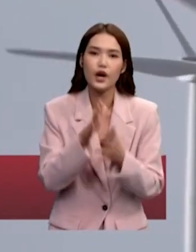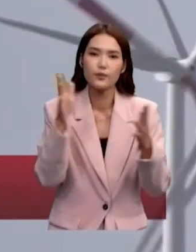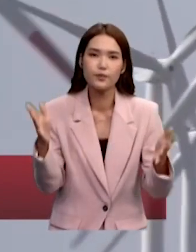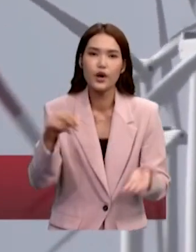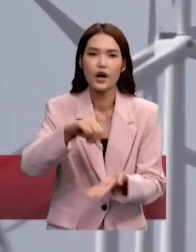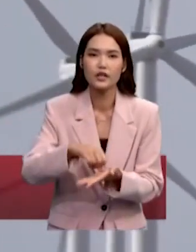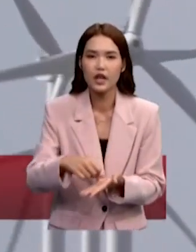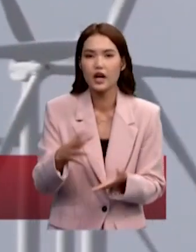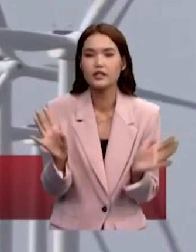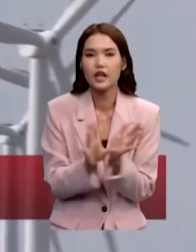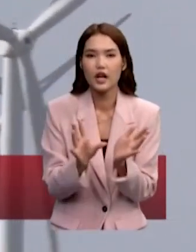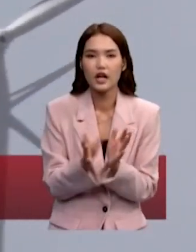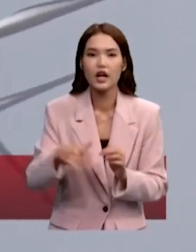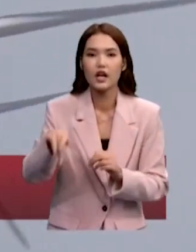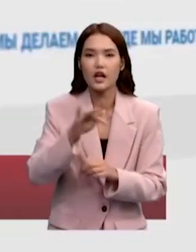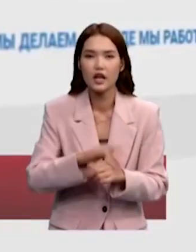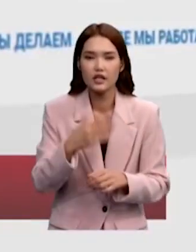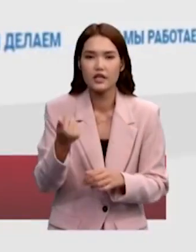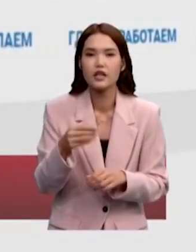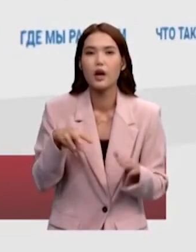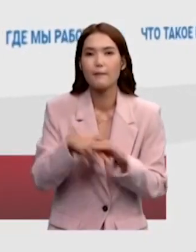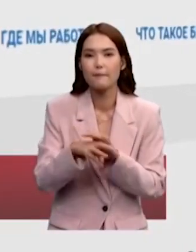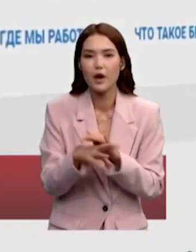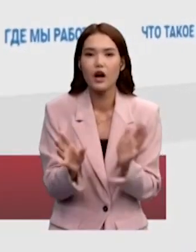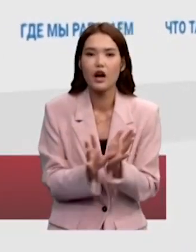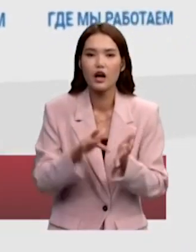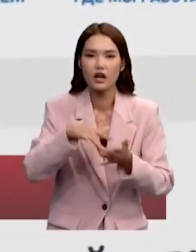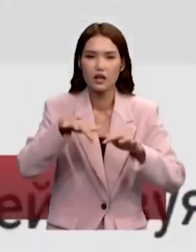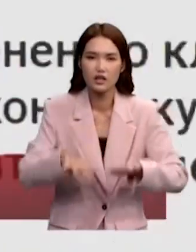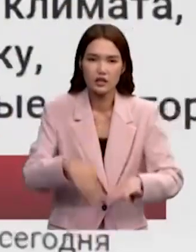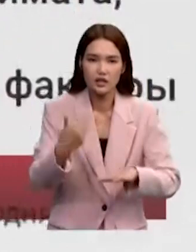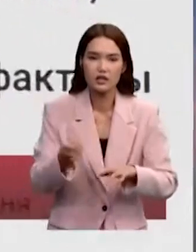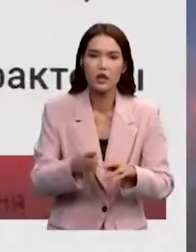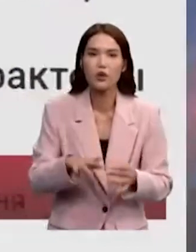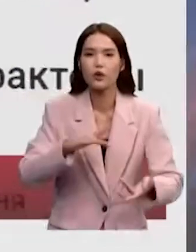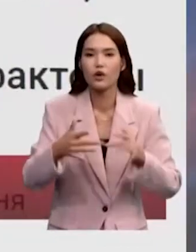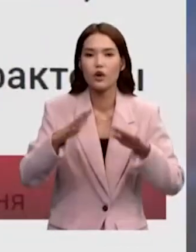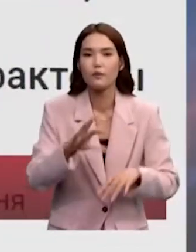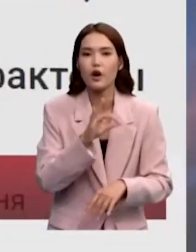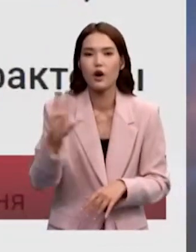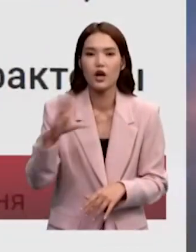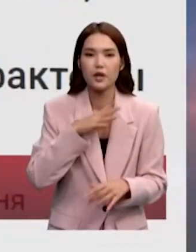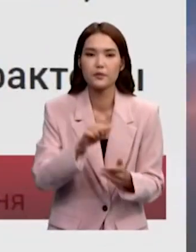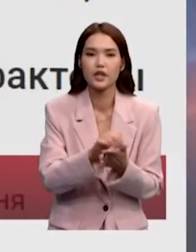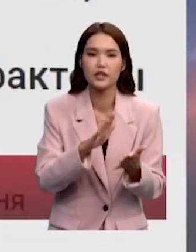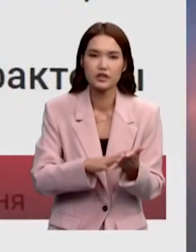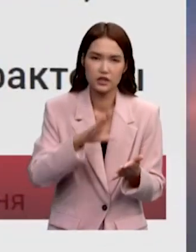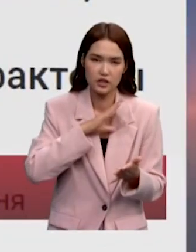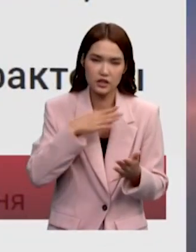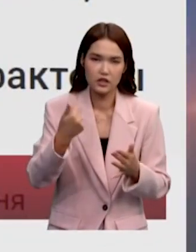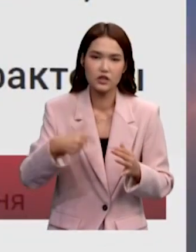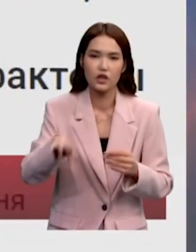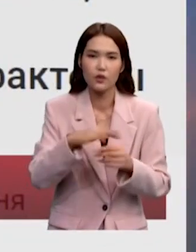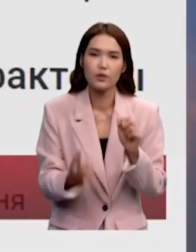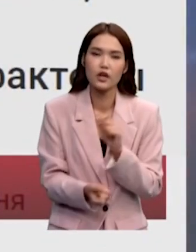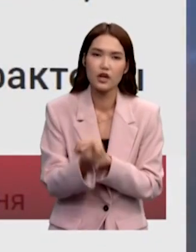объем электроэнергии в стране вырабатывает ветровые электростанции пишет аналитический портал Energy PROMT делать ставку на овея которую могли бы стать